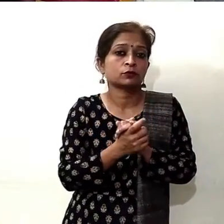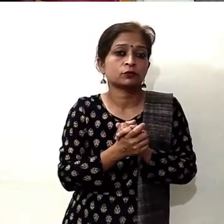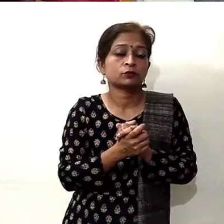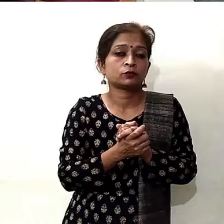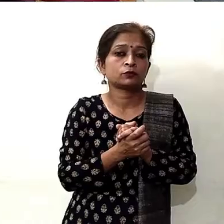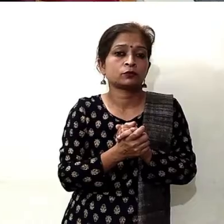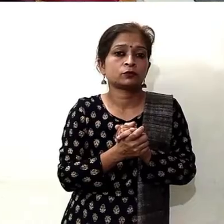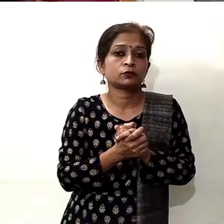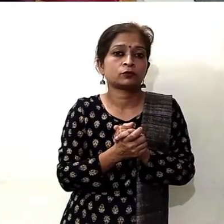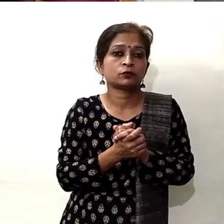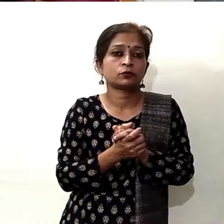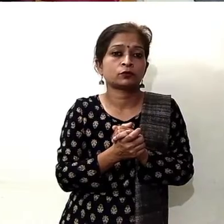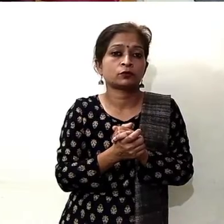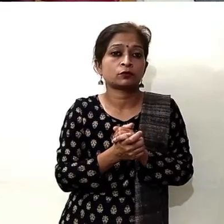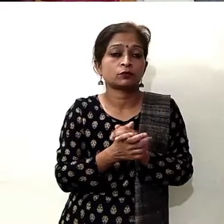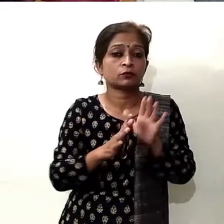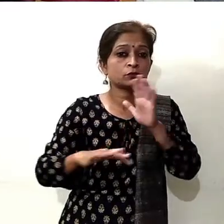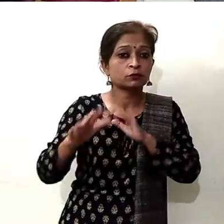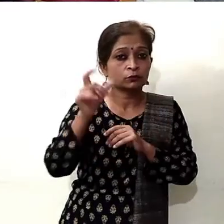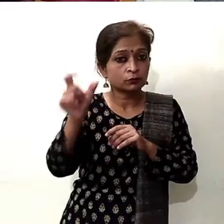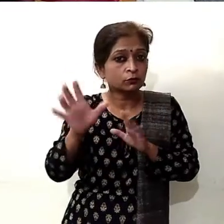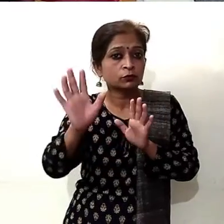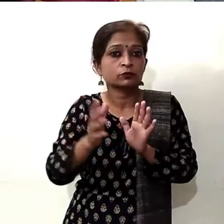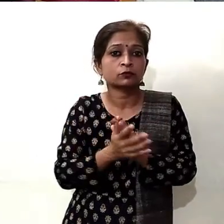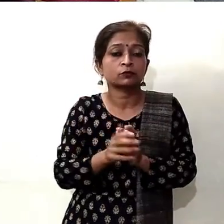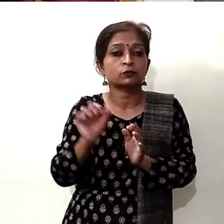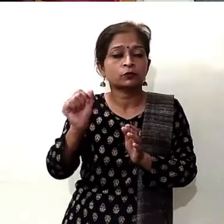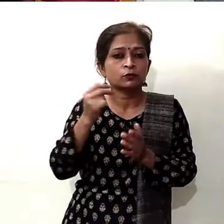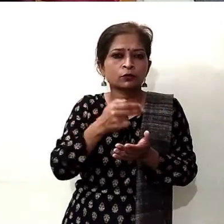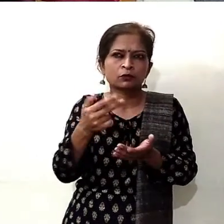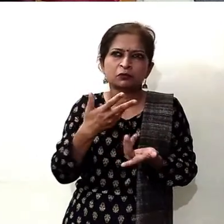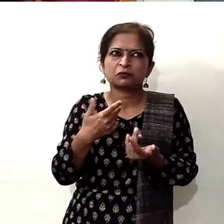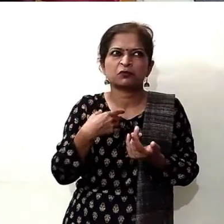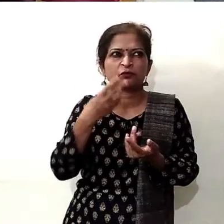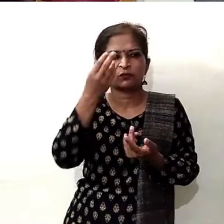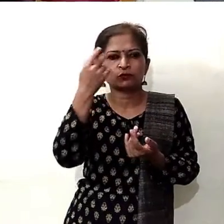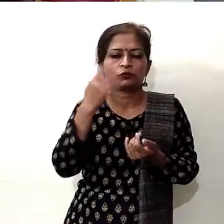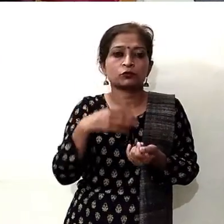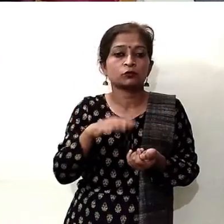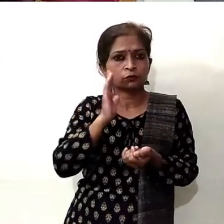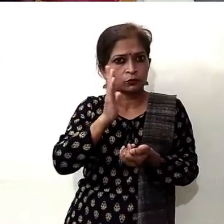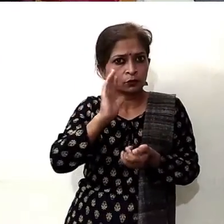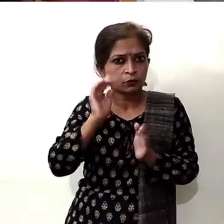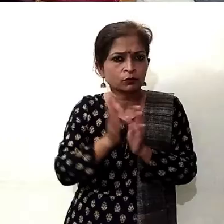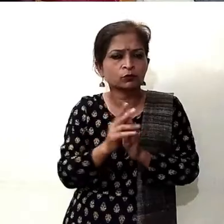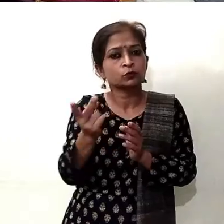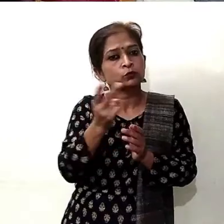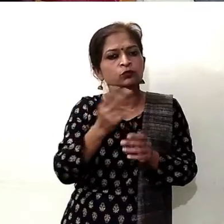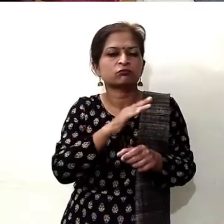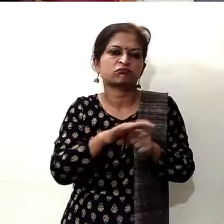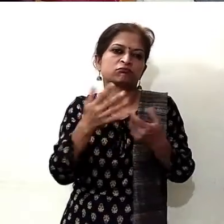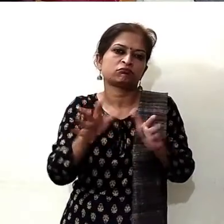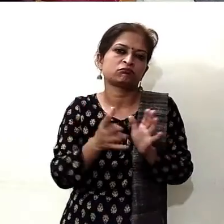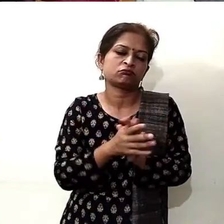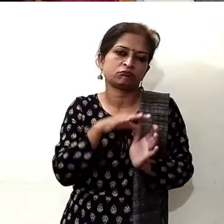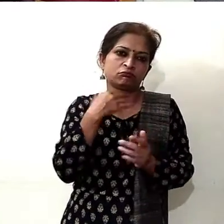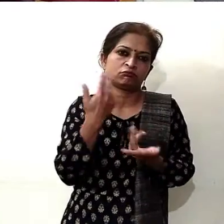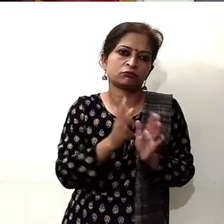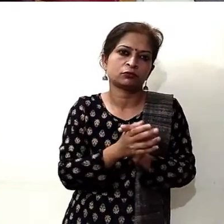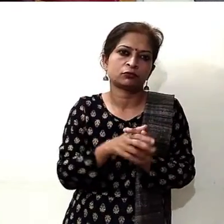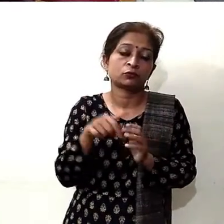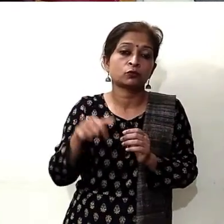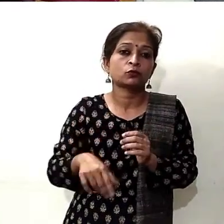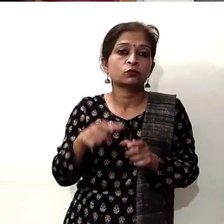नायक जो थे, उनके नाम पे कविताएं भी है, नाम भूलता हूं मैं, दोनों मारे गए और सेना भी मारी गई, क्योंकि वो तो वहां से छुड़ा के लेके आए, सबसे